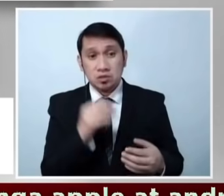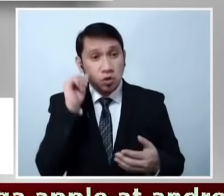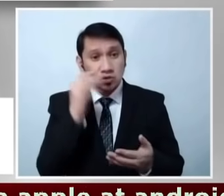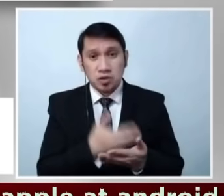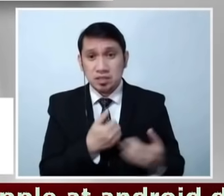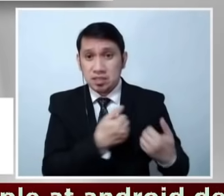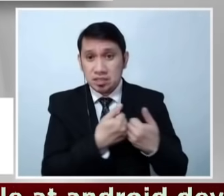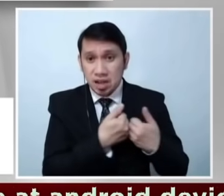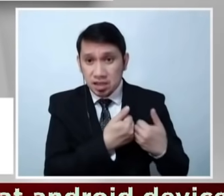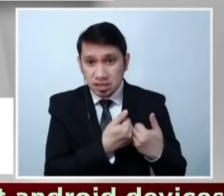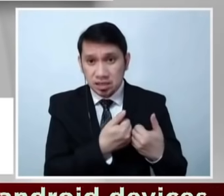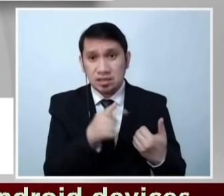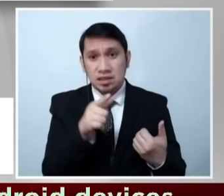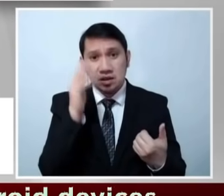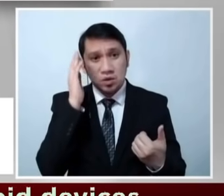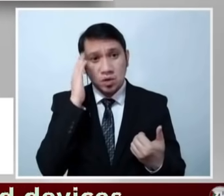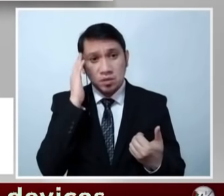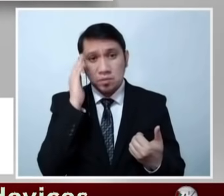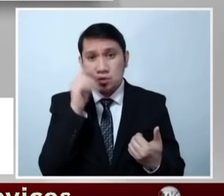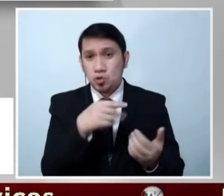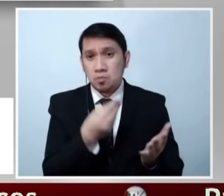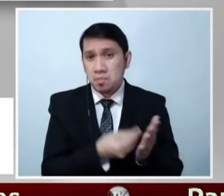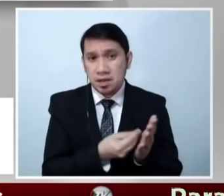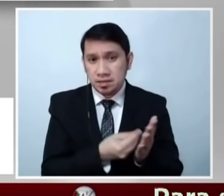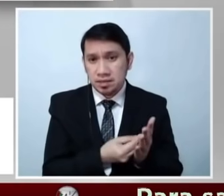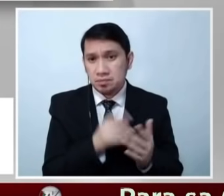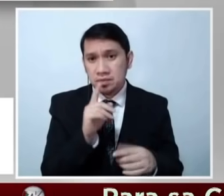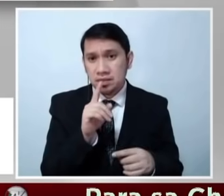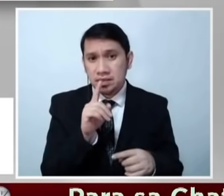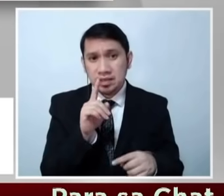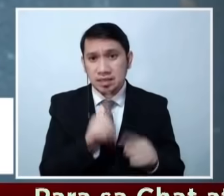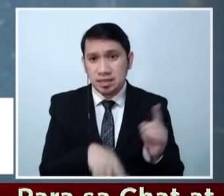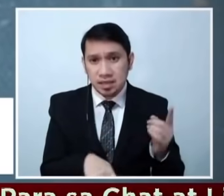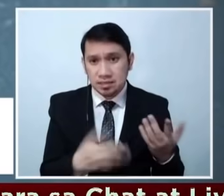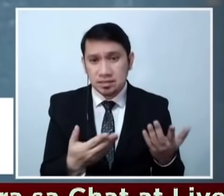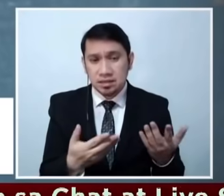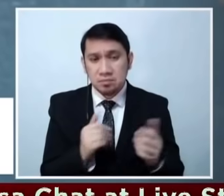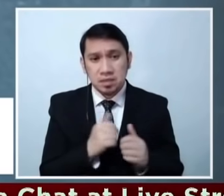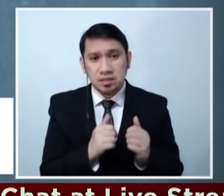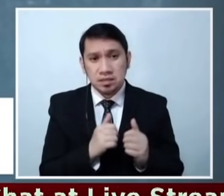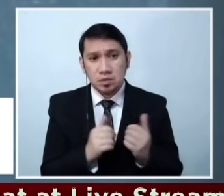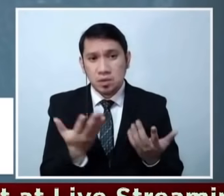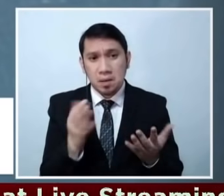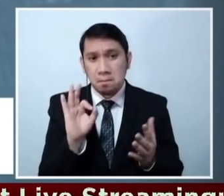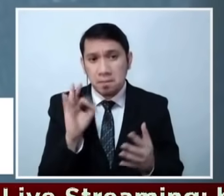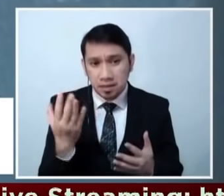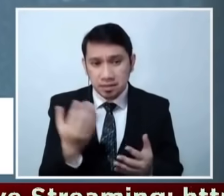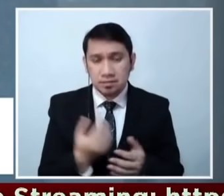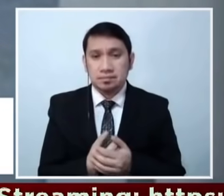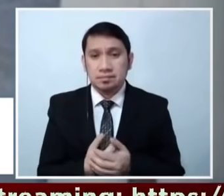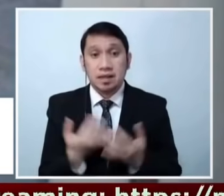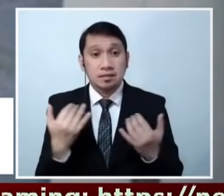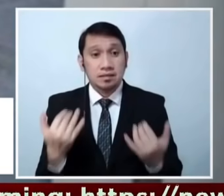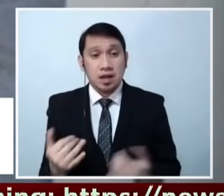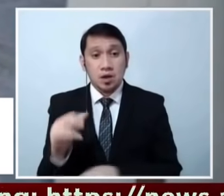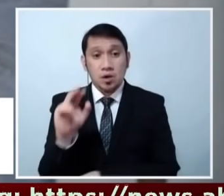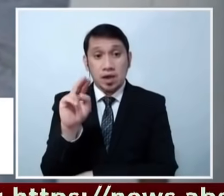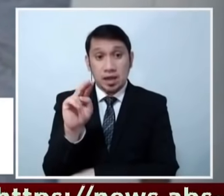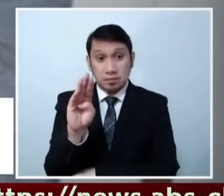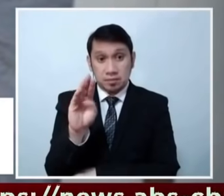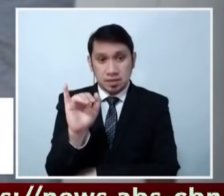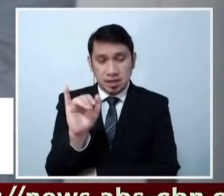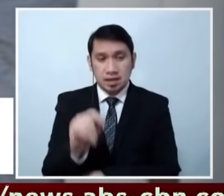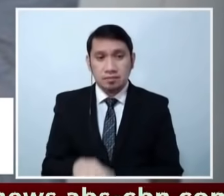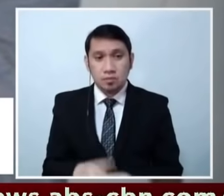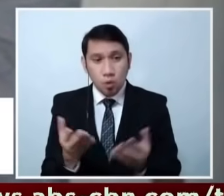She cannot afford that. Wala siyang means. Nakatakda namang ipatawag ng NBI ang iba pang mga nasa crime